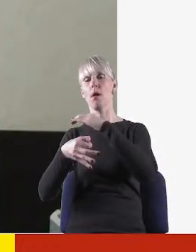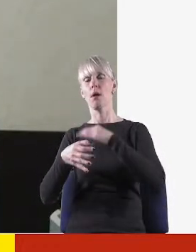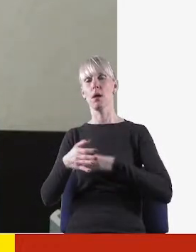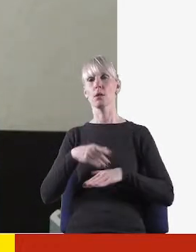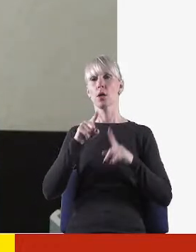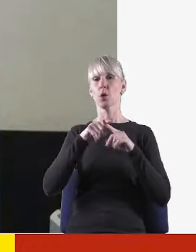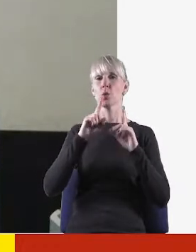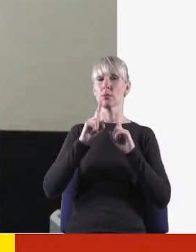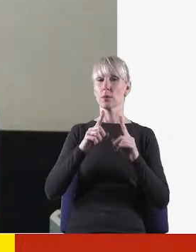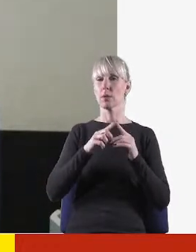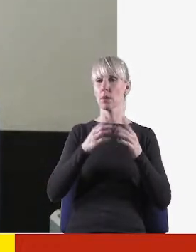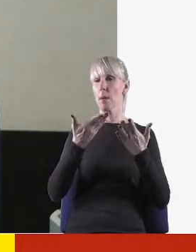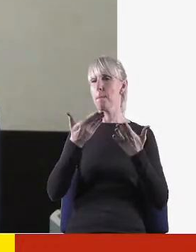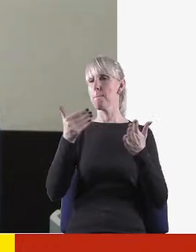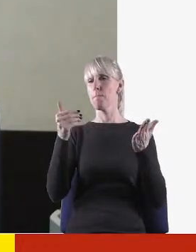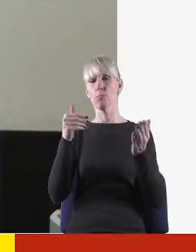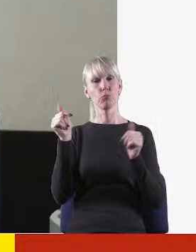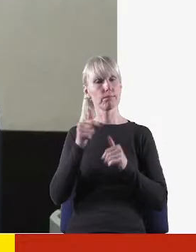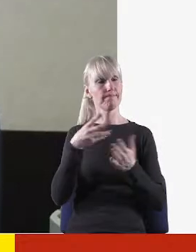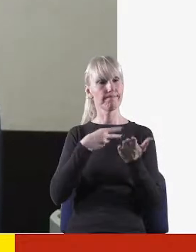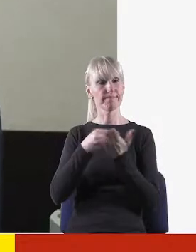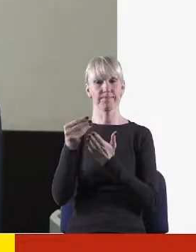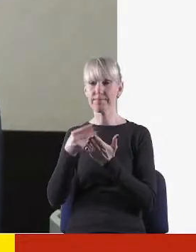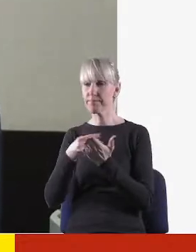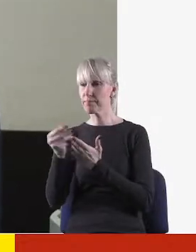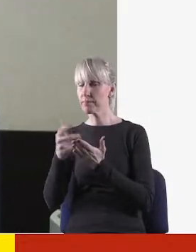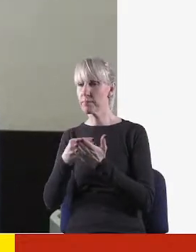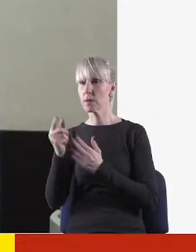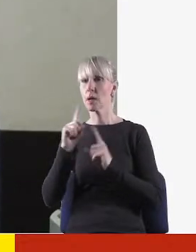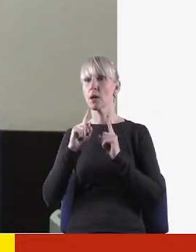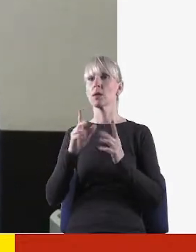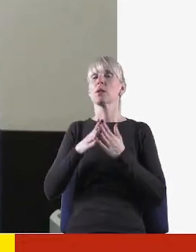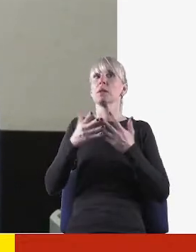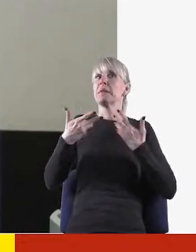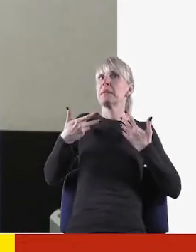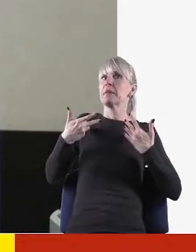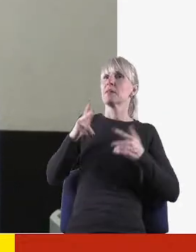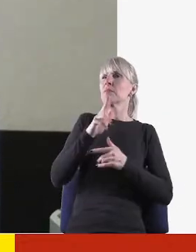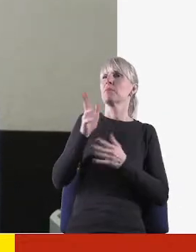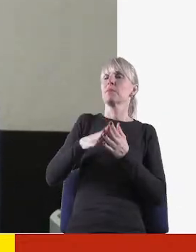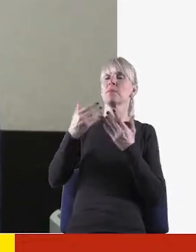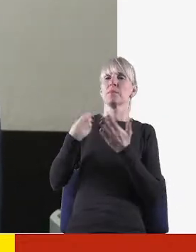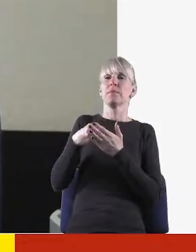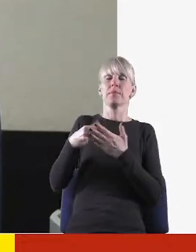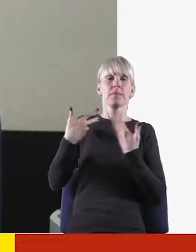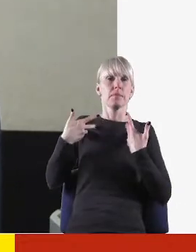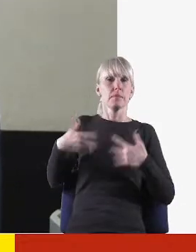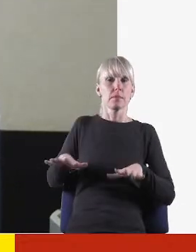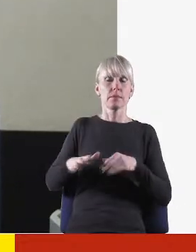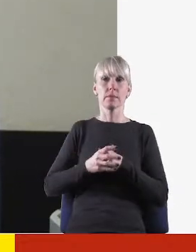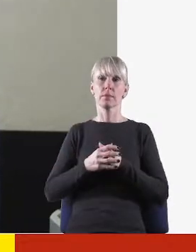poważnej rewitalizacji, a więc one nie podlegają tej hoście, jak można dzisiaj mówić na przykład o